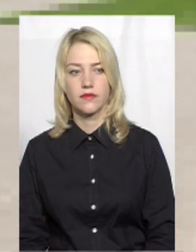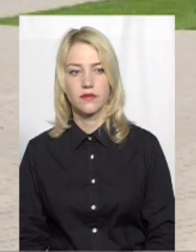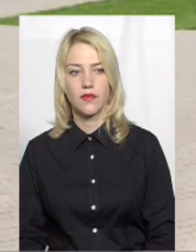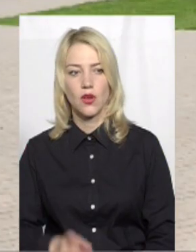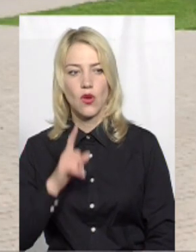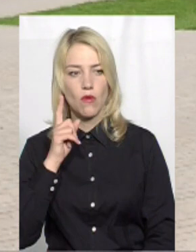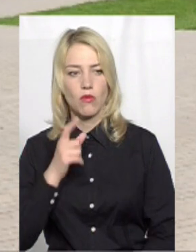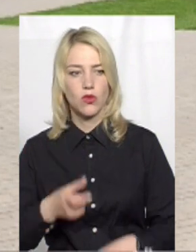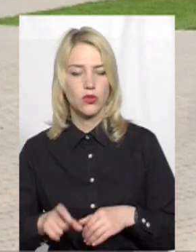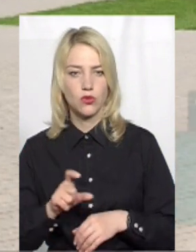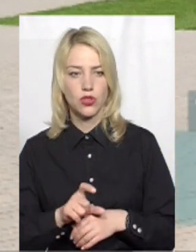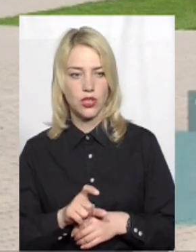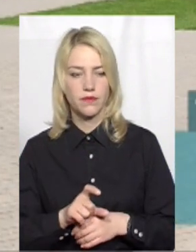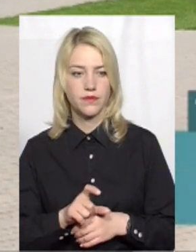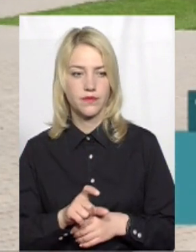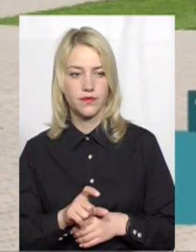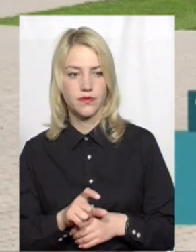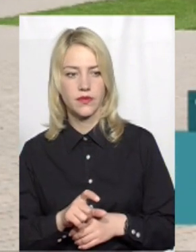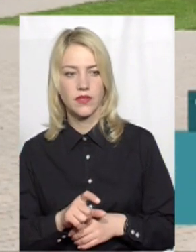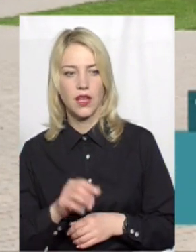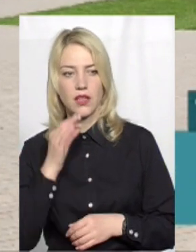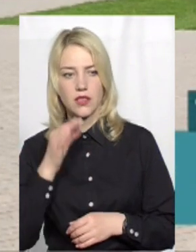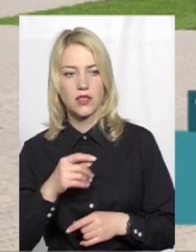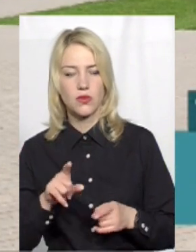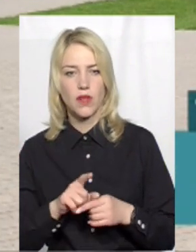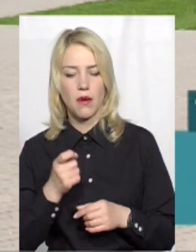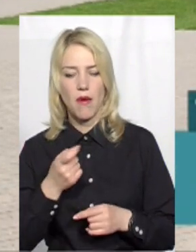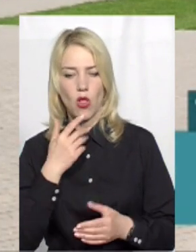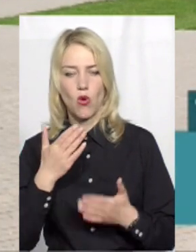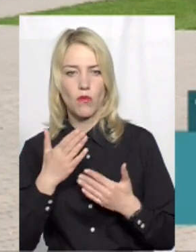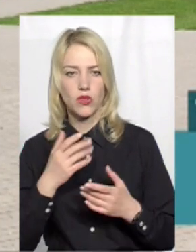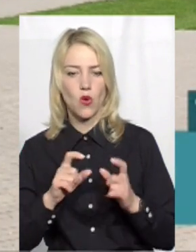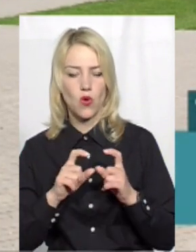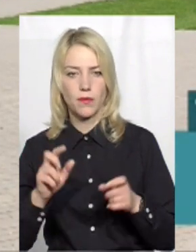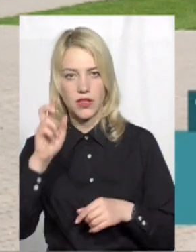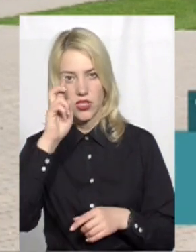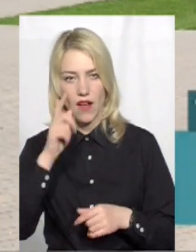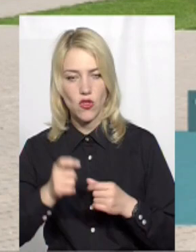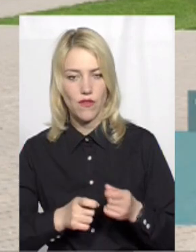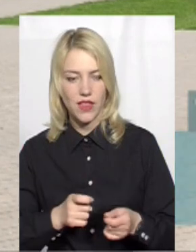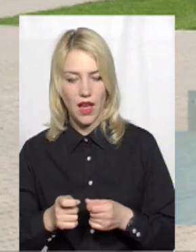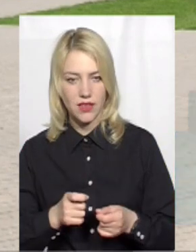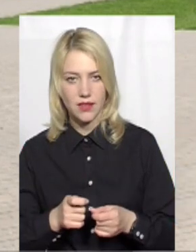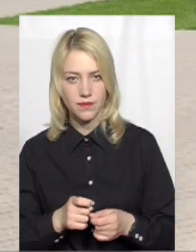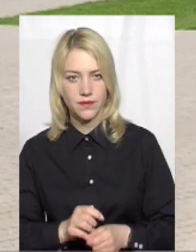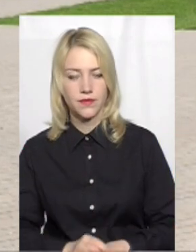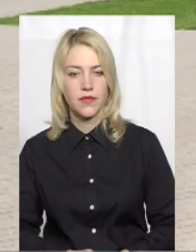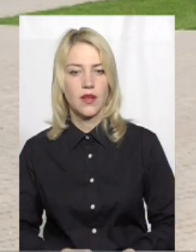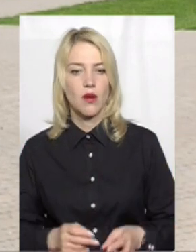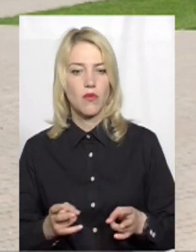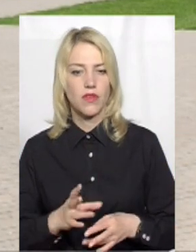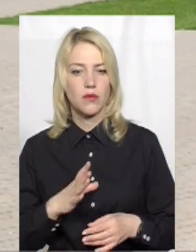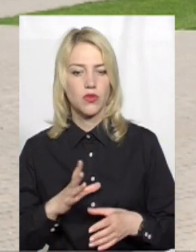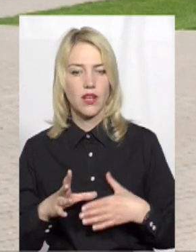Молодь дуже, скажімо так, мало комунікує із органами державної влади. Має бути